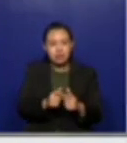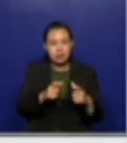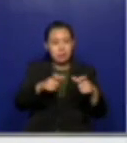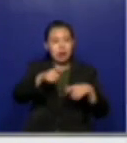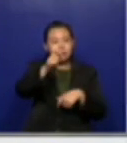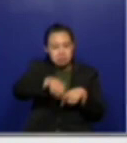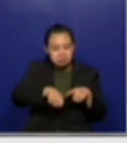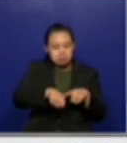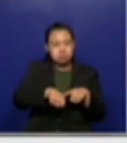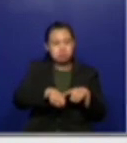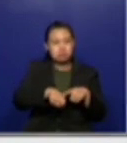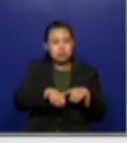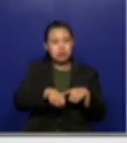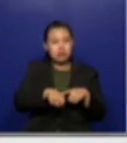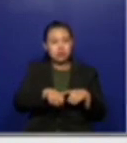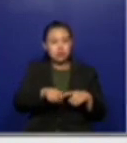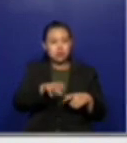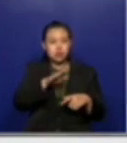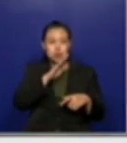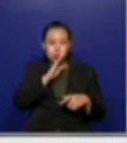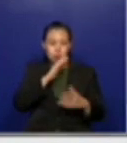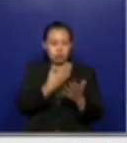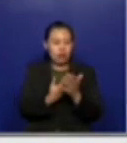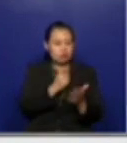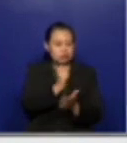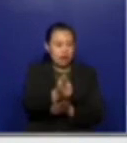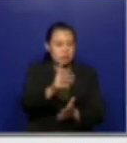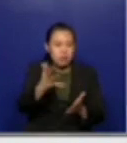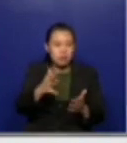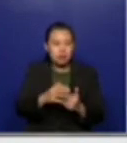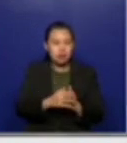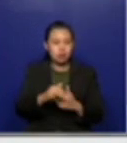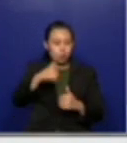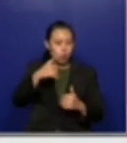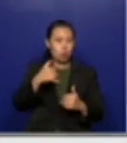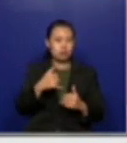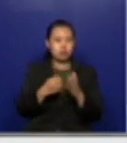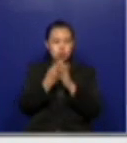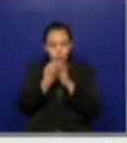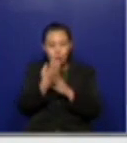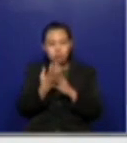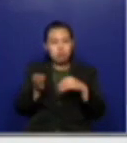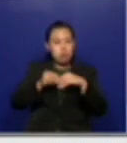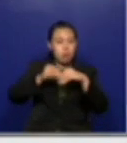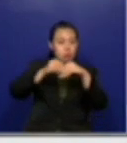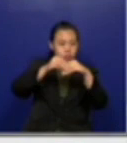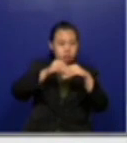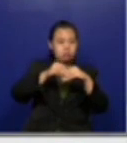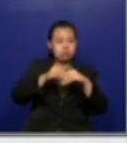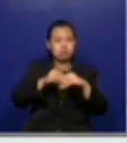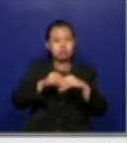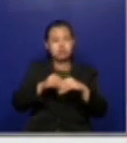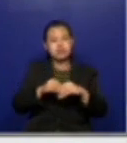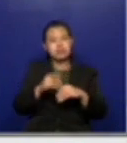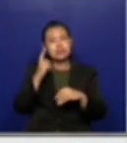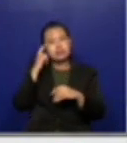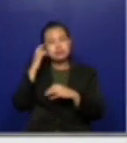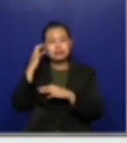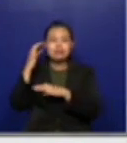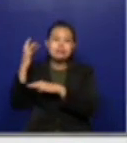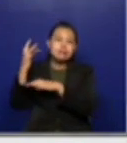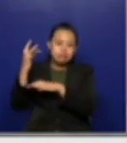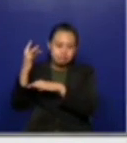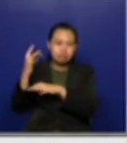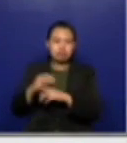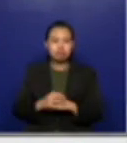กันอยู่หลายคนขาดวันนึงมันโทรทวงแล้วขาด2วันมันคิดดอกแล้วอย่าไปฝันเพราะฉะนั้นเนี่ยท่าน